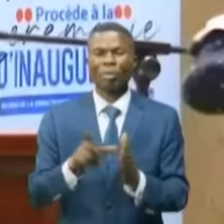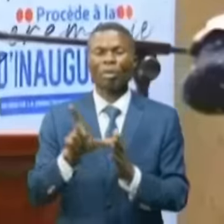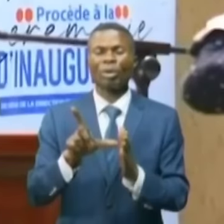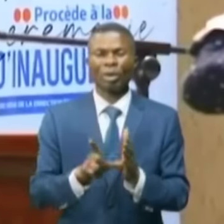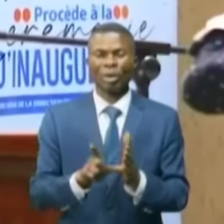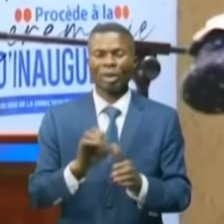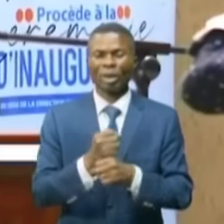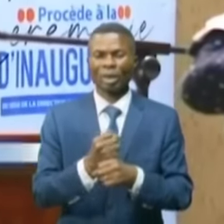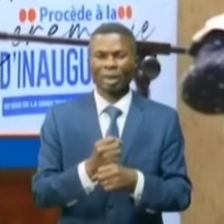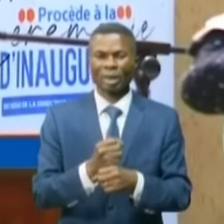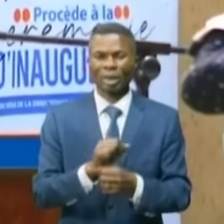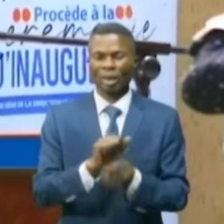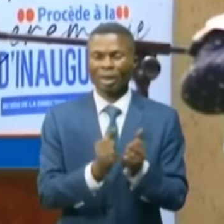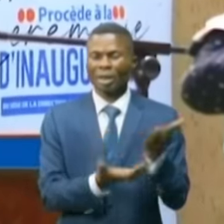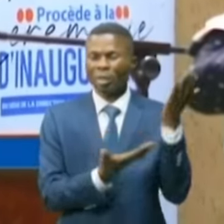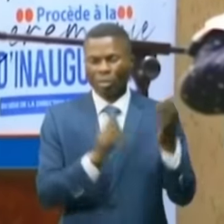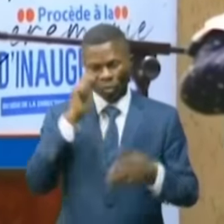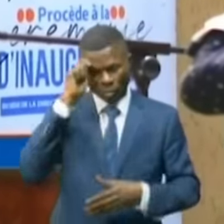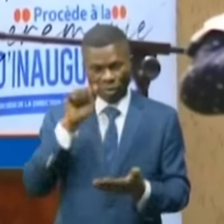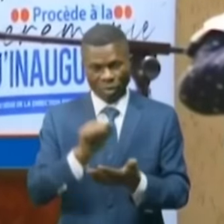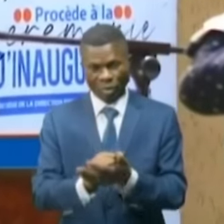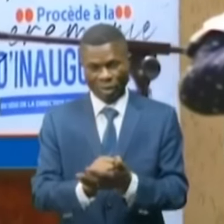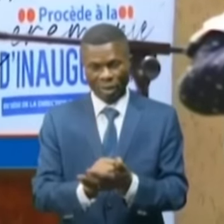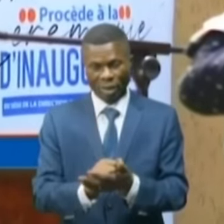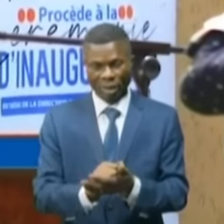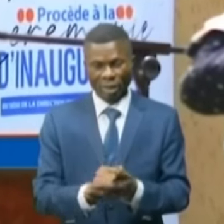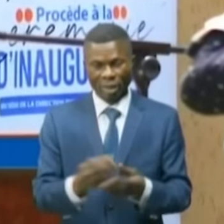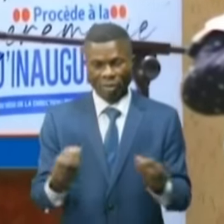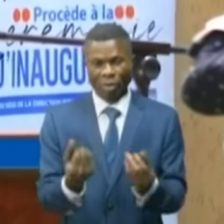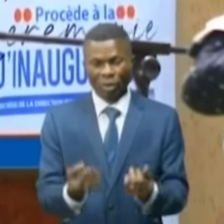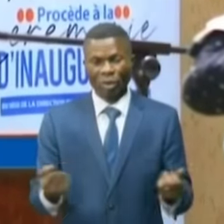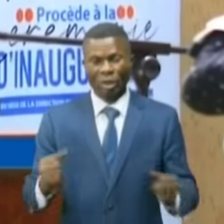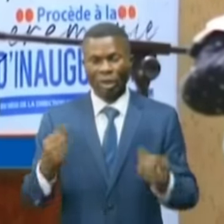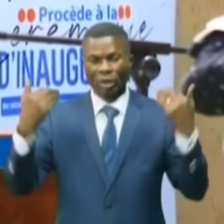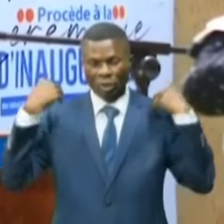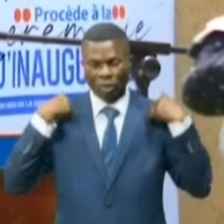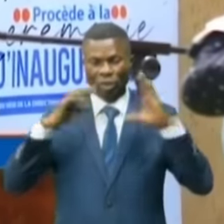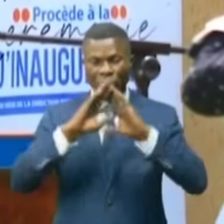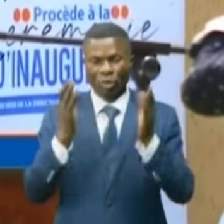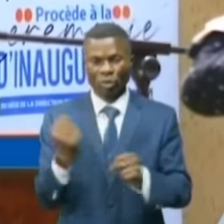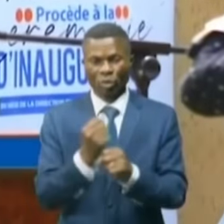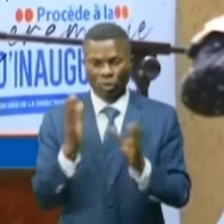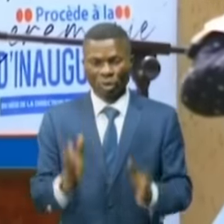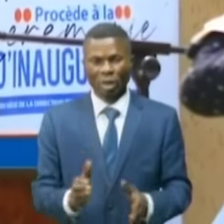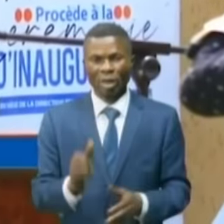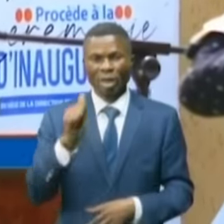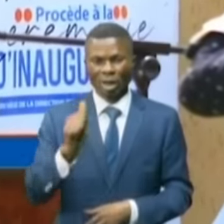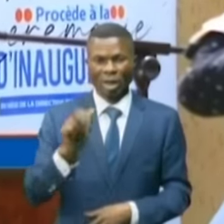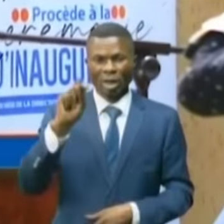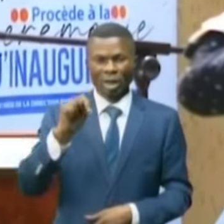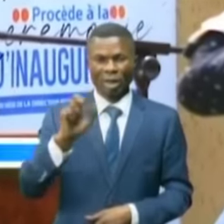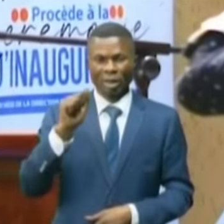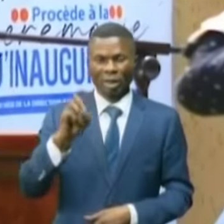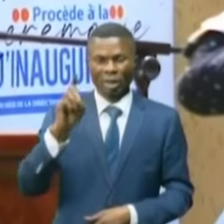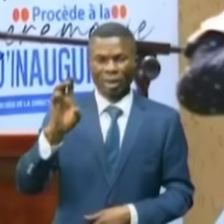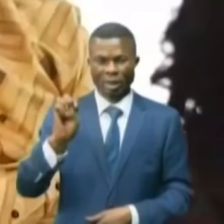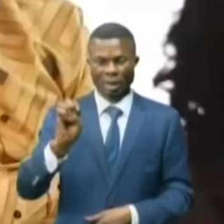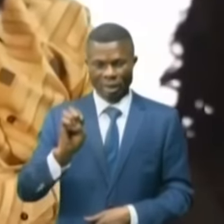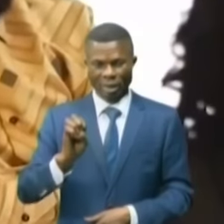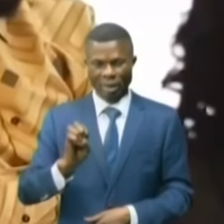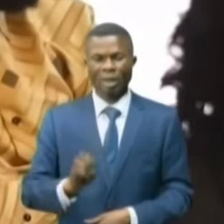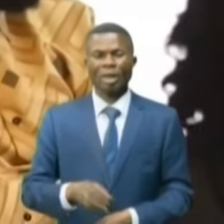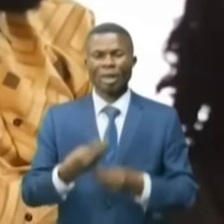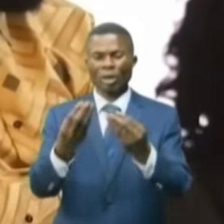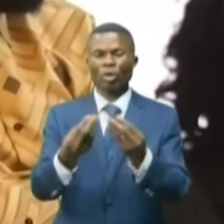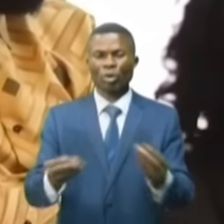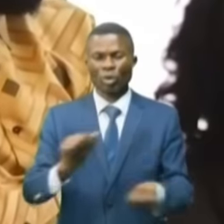une opportunité pour moi d'encourager les agents et cadres de l'ANADEC à œuvrer avec conscience